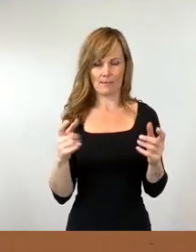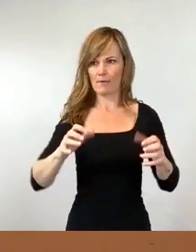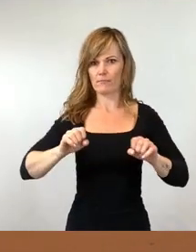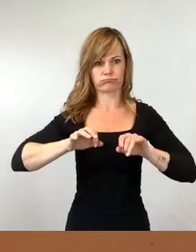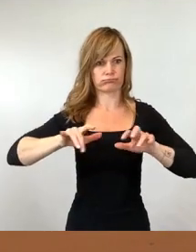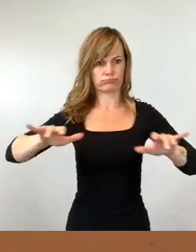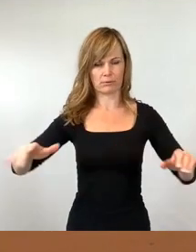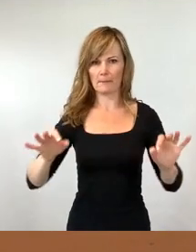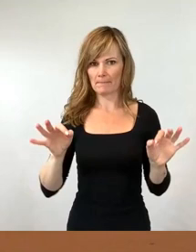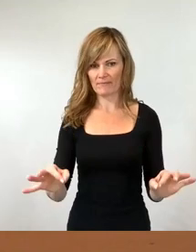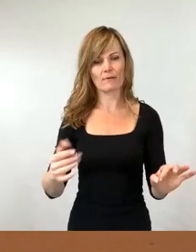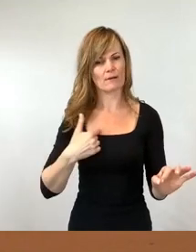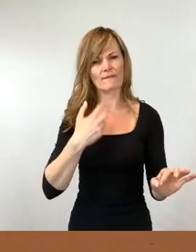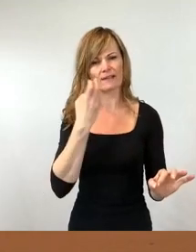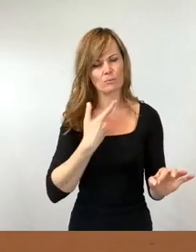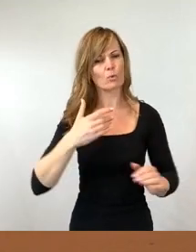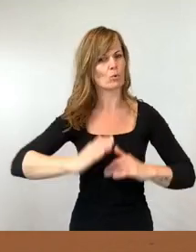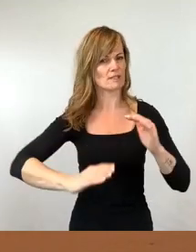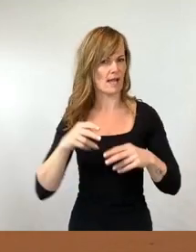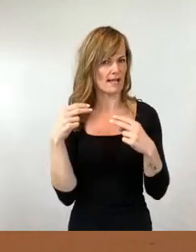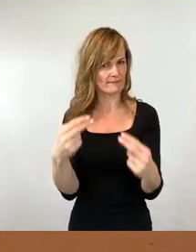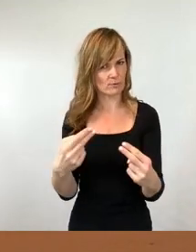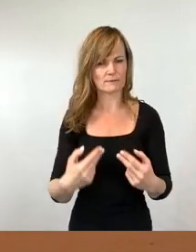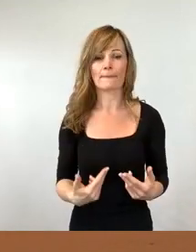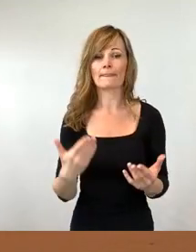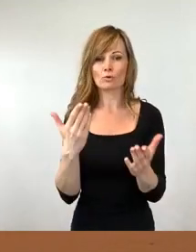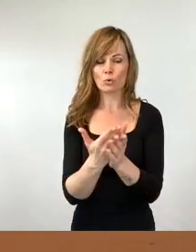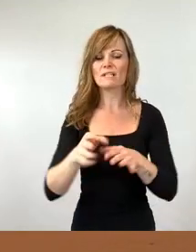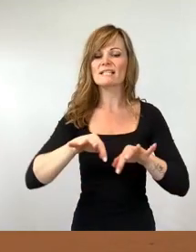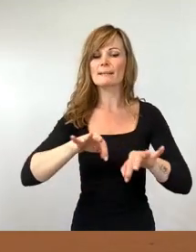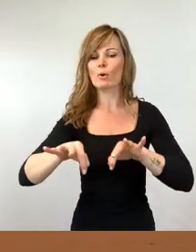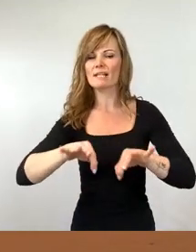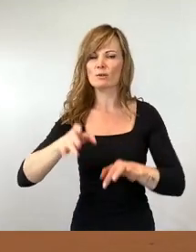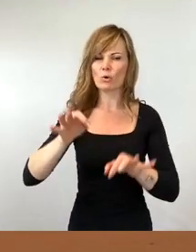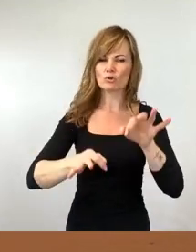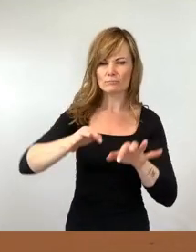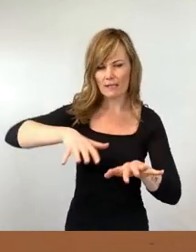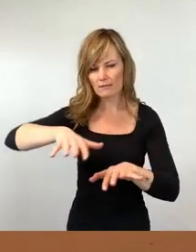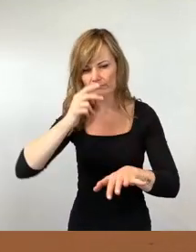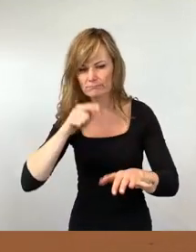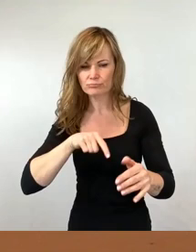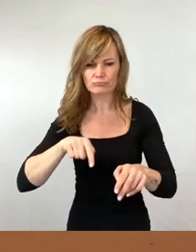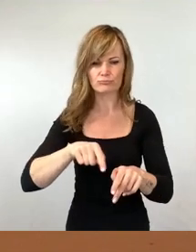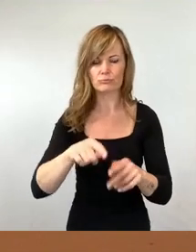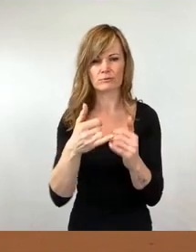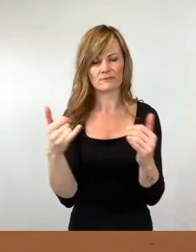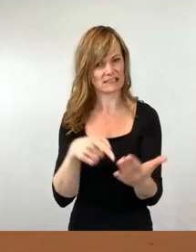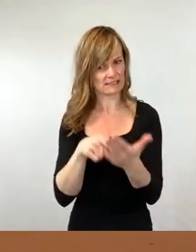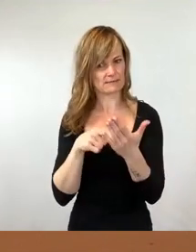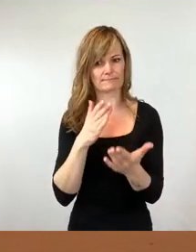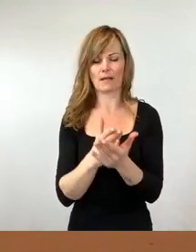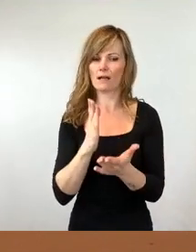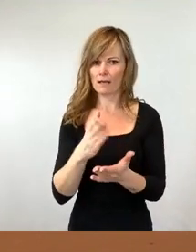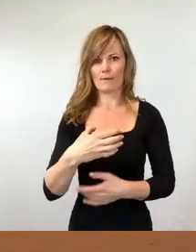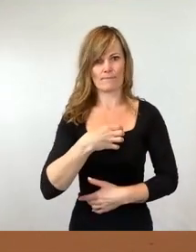Fakt ist, dass schon die Simulationen gezeigt hatten, dass es zu erheblichen Problemen im Verkehrssystem